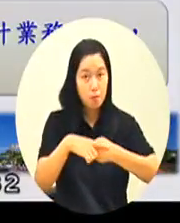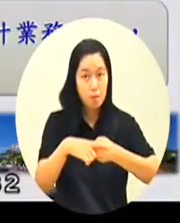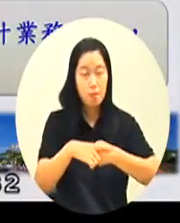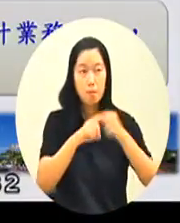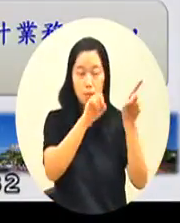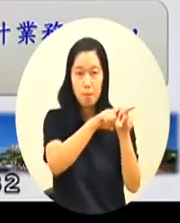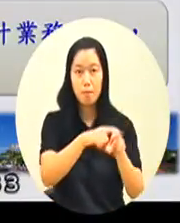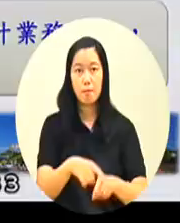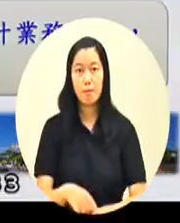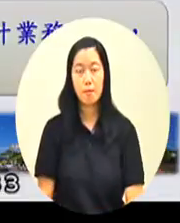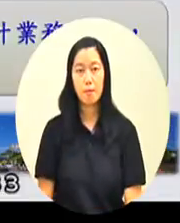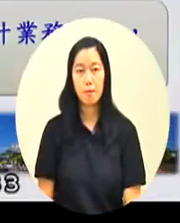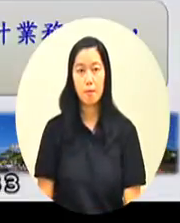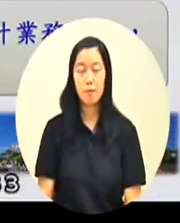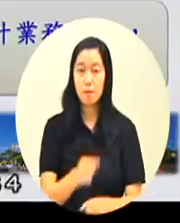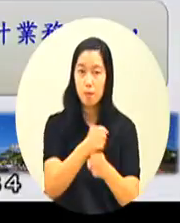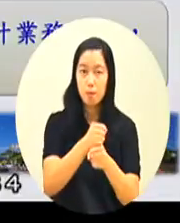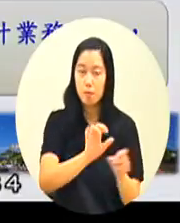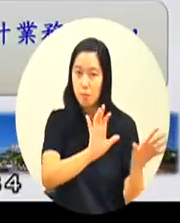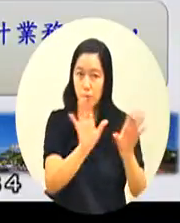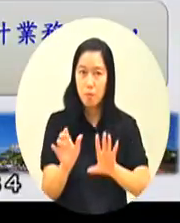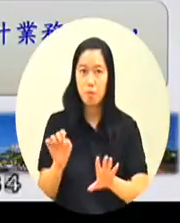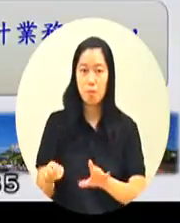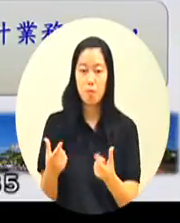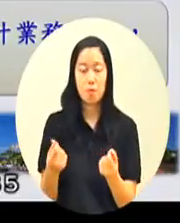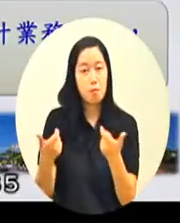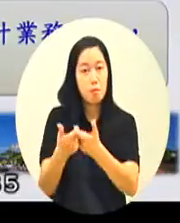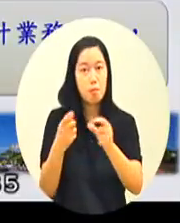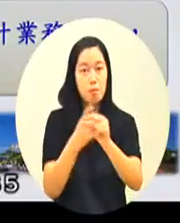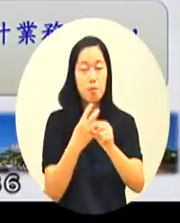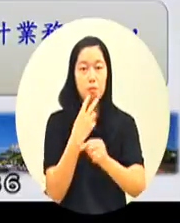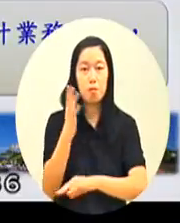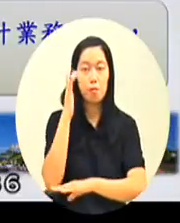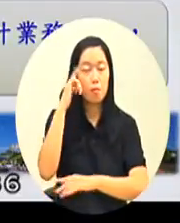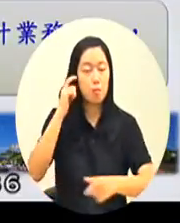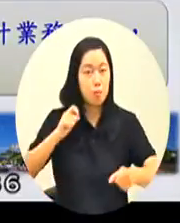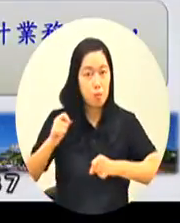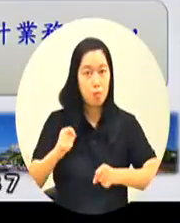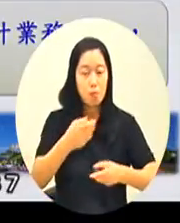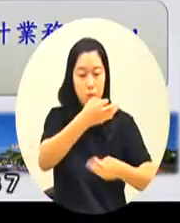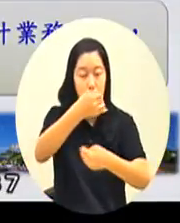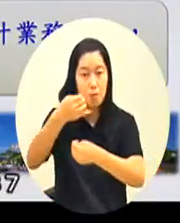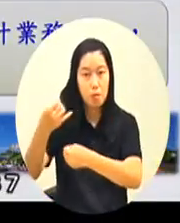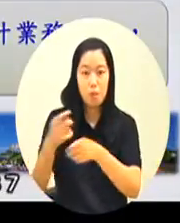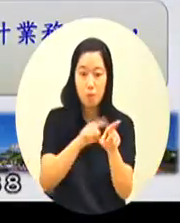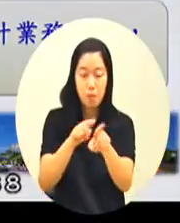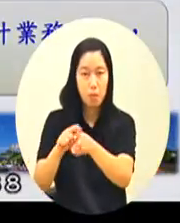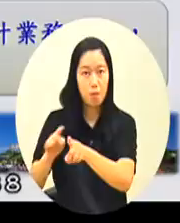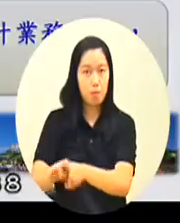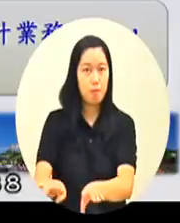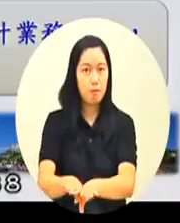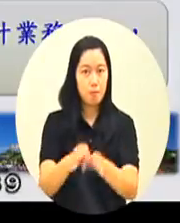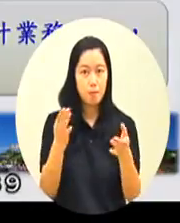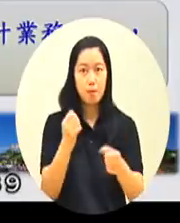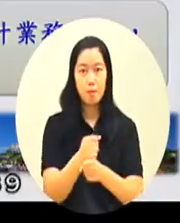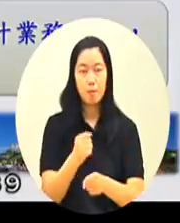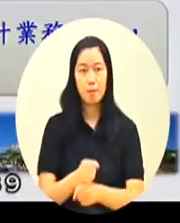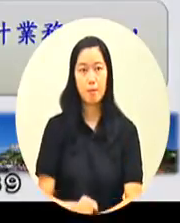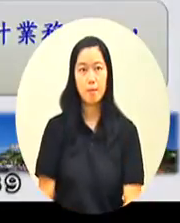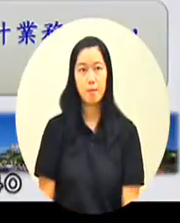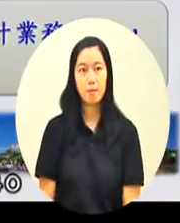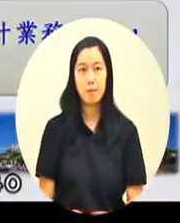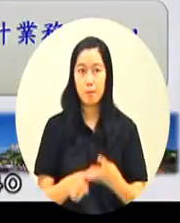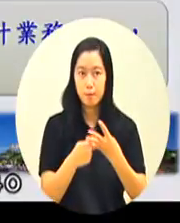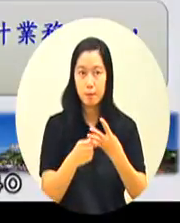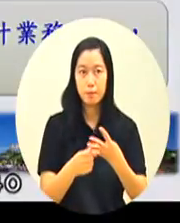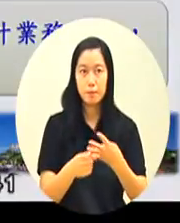的系统。那作业跟营业型基金会配合中央的规划启程，那也开始启用。第四是